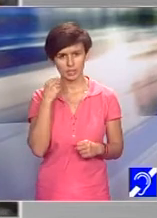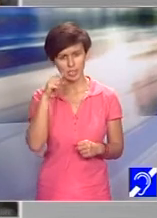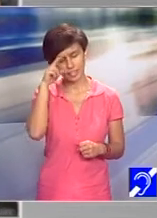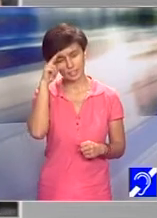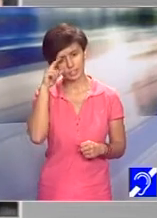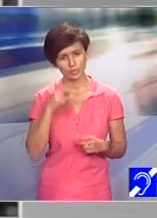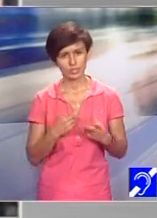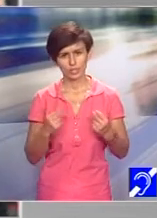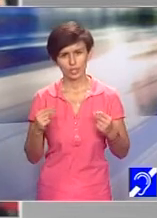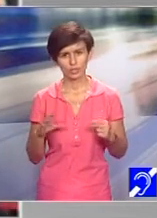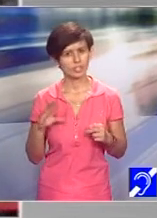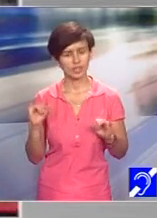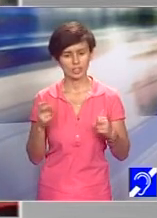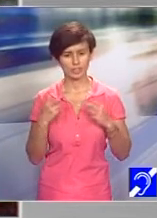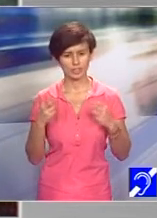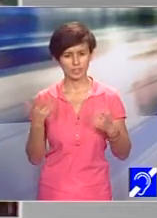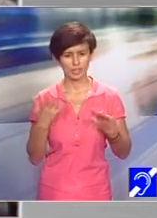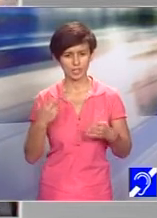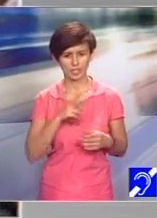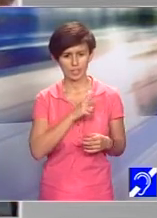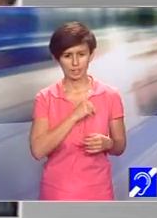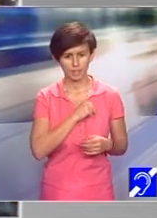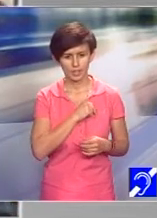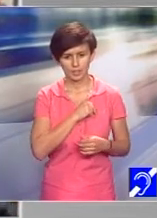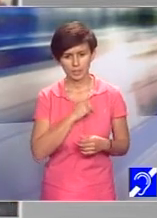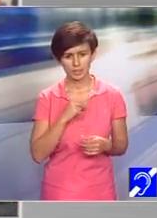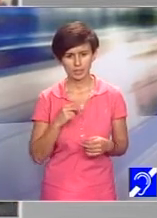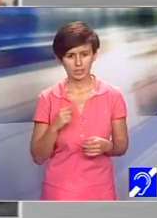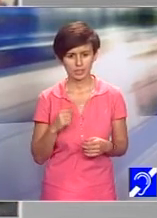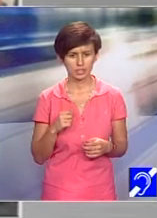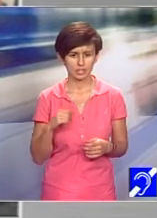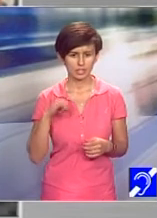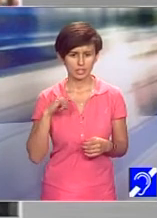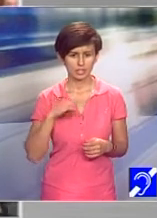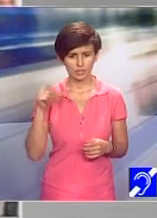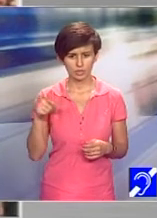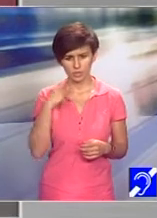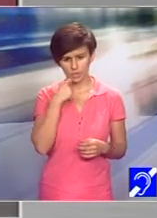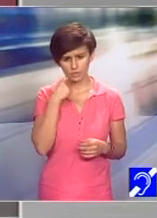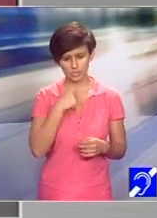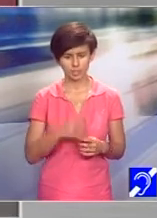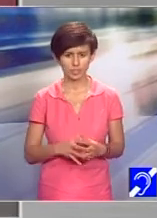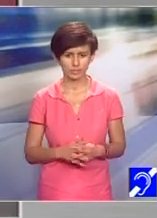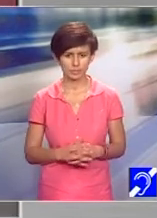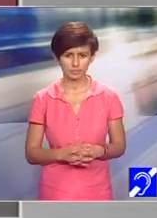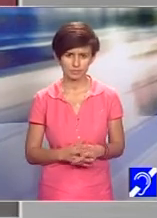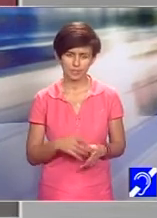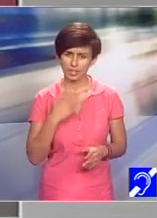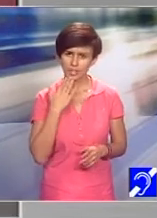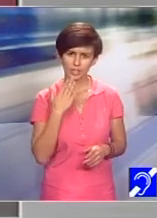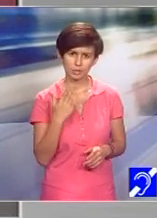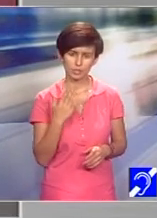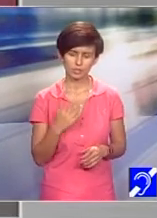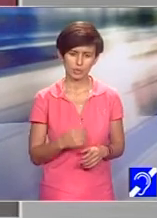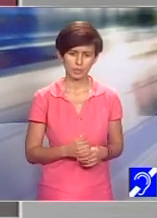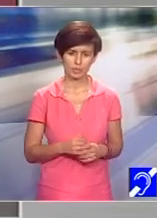și mai sunt multe alte evenimente care merită interesul clujenilor. Ionel, îți mulțumim. Petreceri